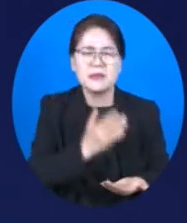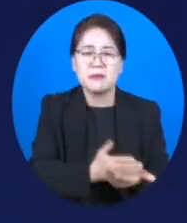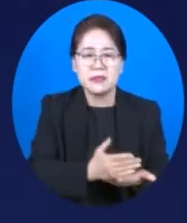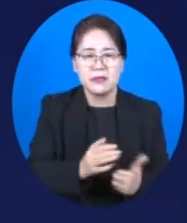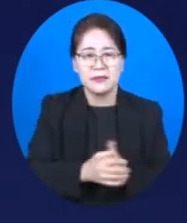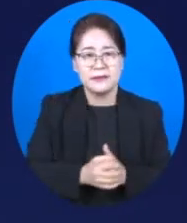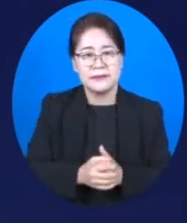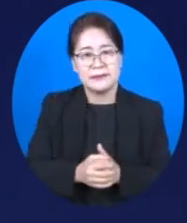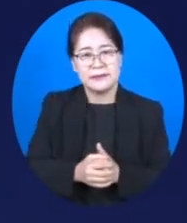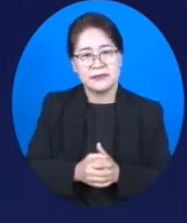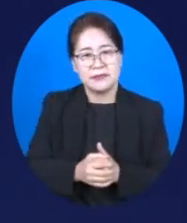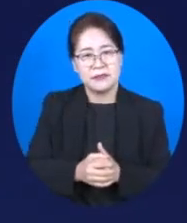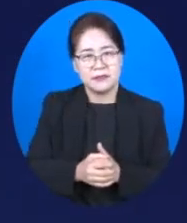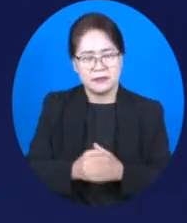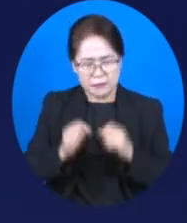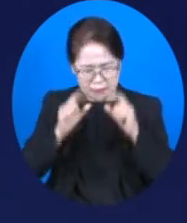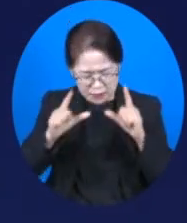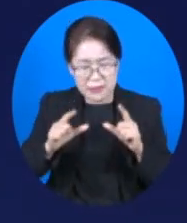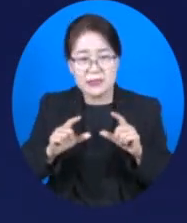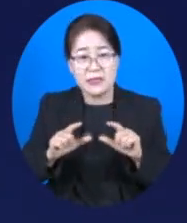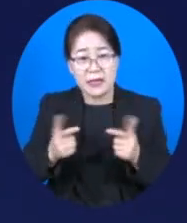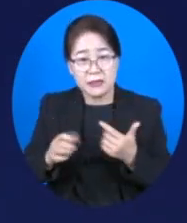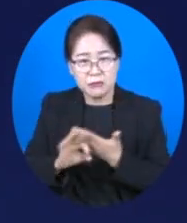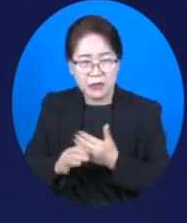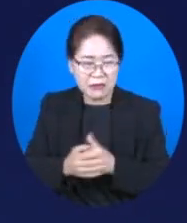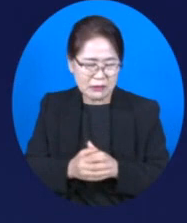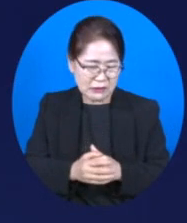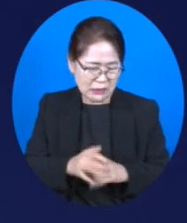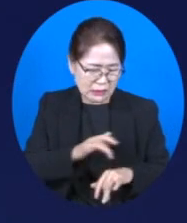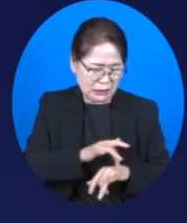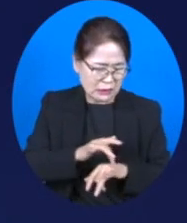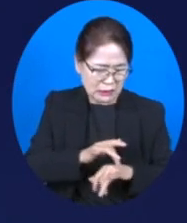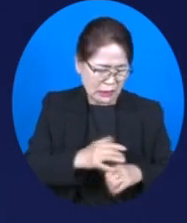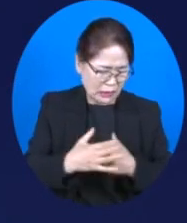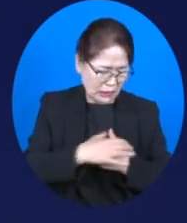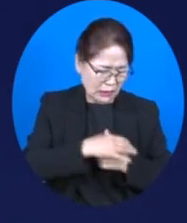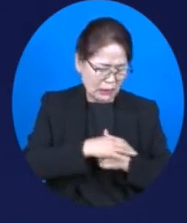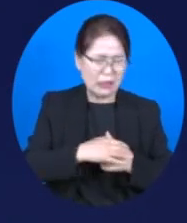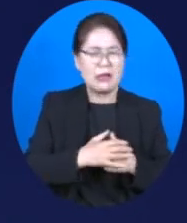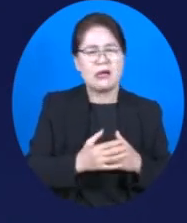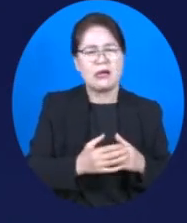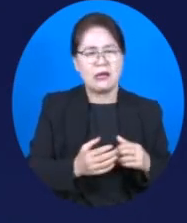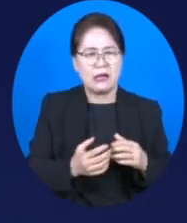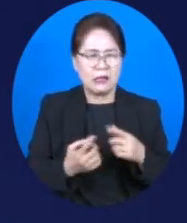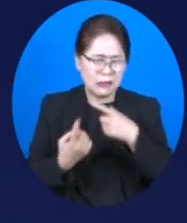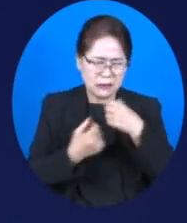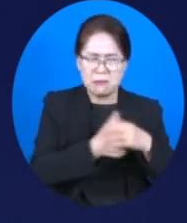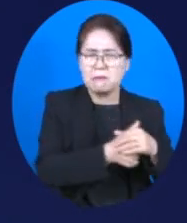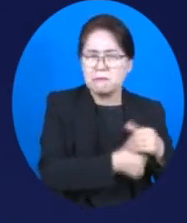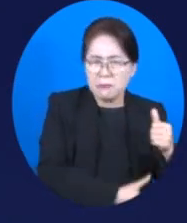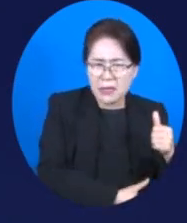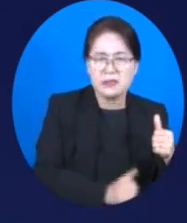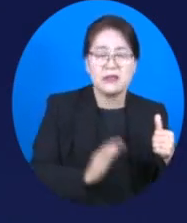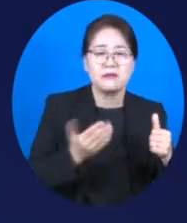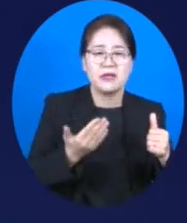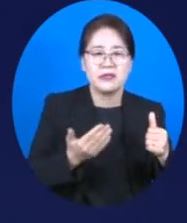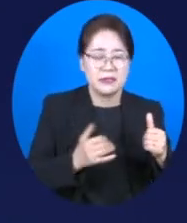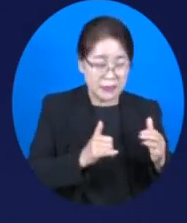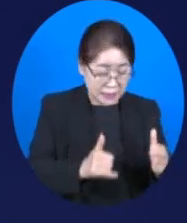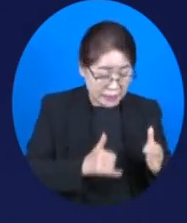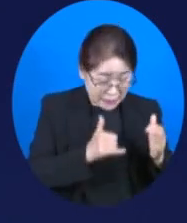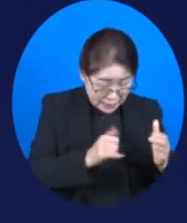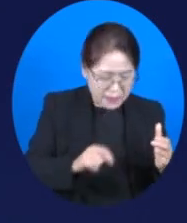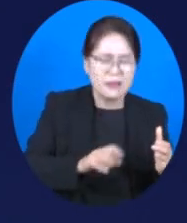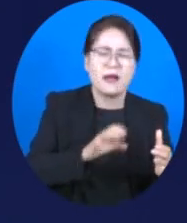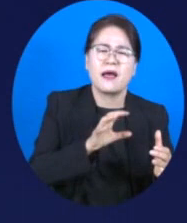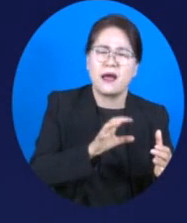한 시간도 깨어있지 못하면 늘 사탄의 공격에 넘어지고 시험에 들 수밖에 없는 곳이 바로 우리가 살고